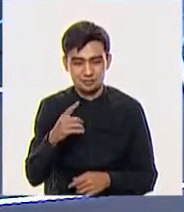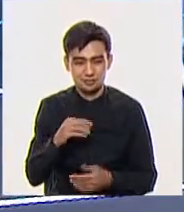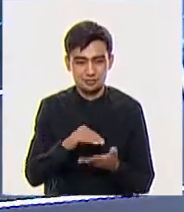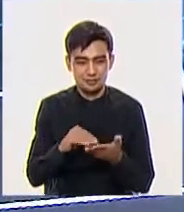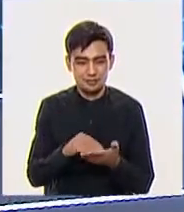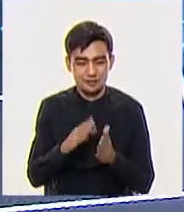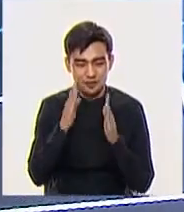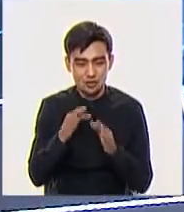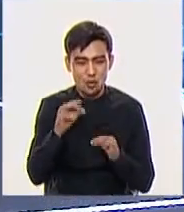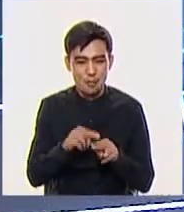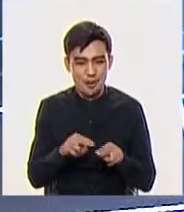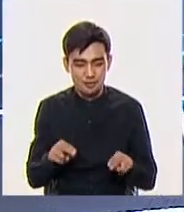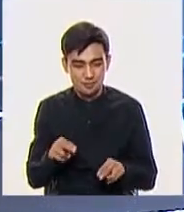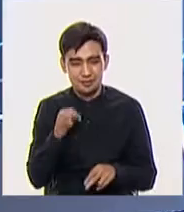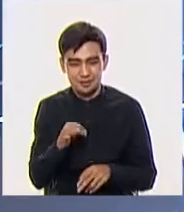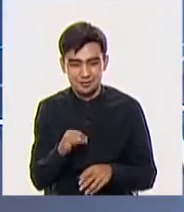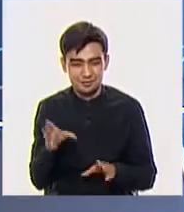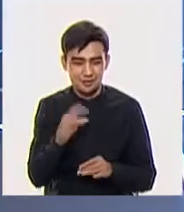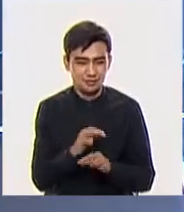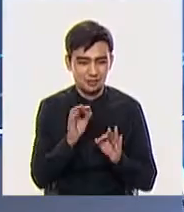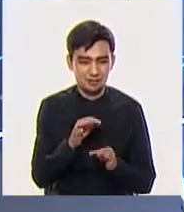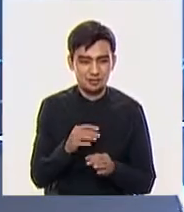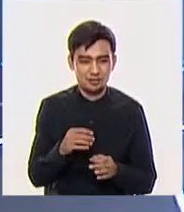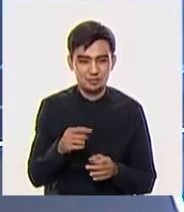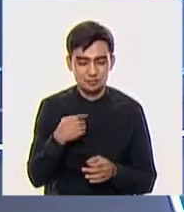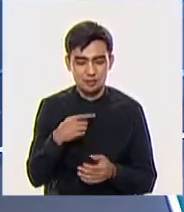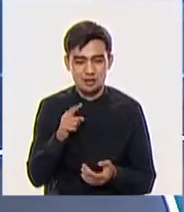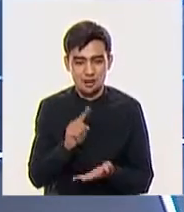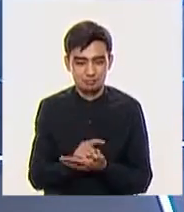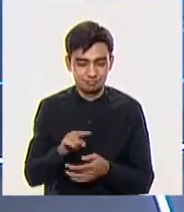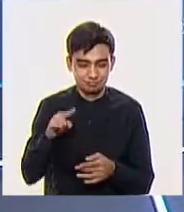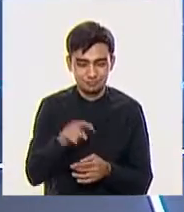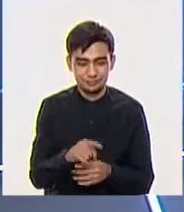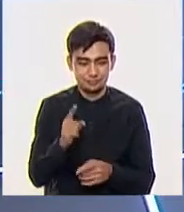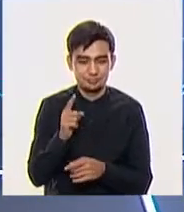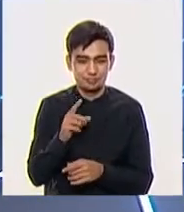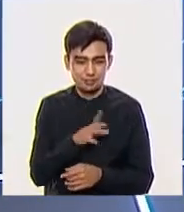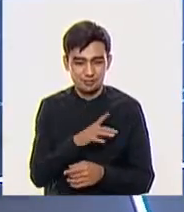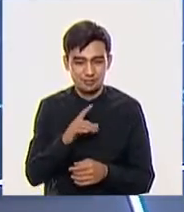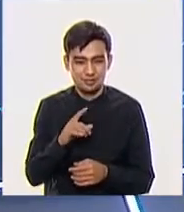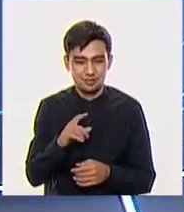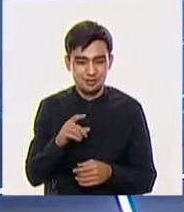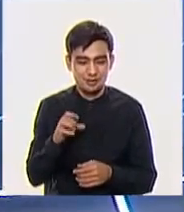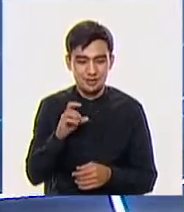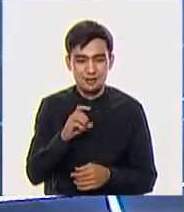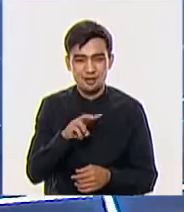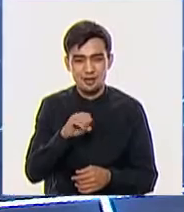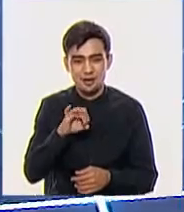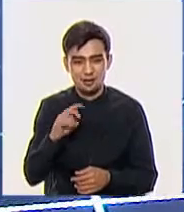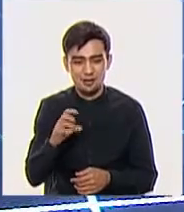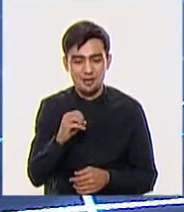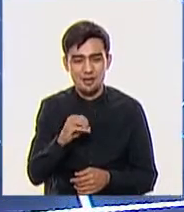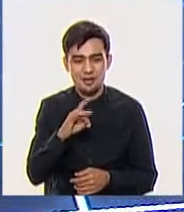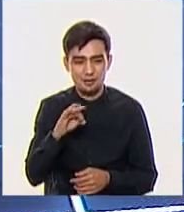с парламентариями. Он прокомментировал инцидент с вынужденной посадкой в Минске лайнера Ryanair, на котором